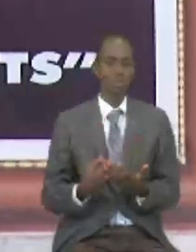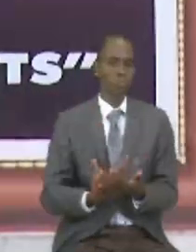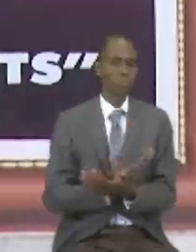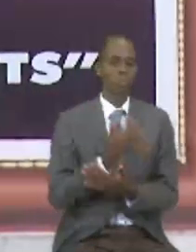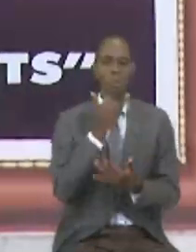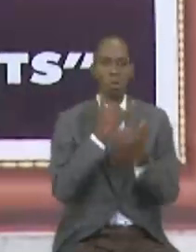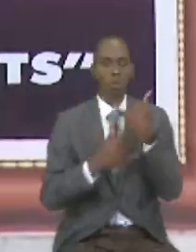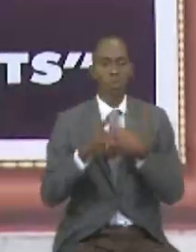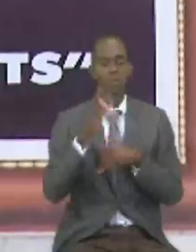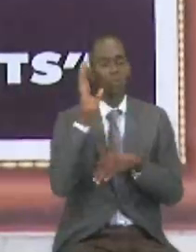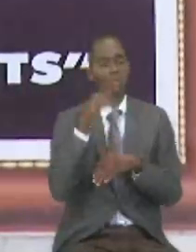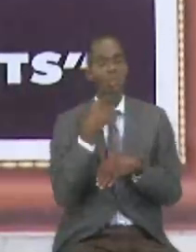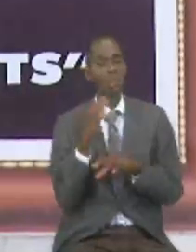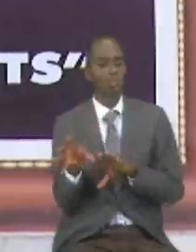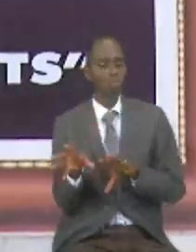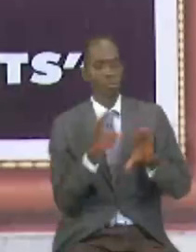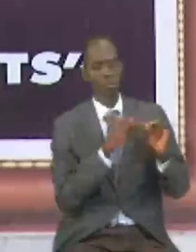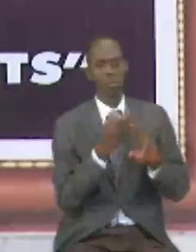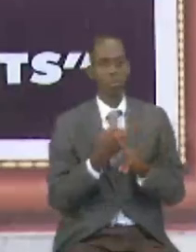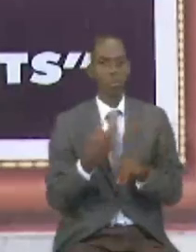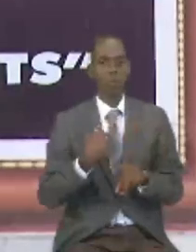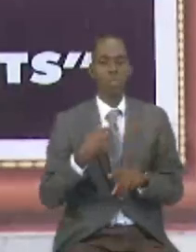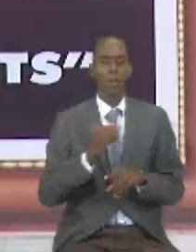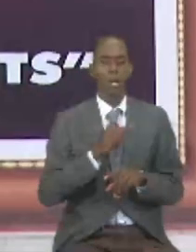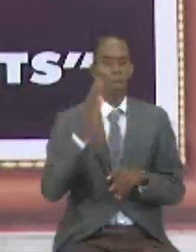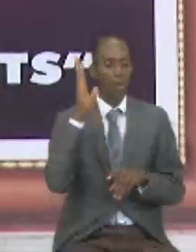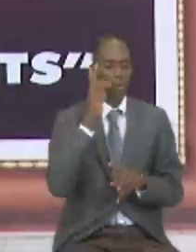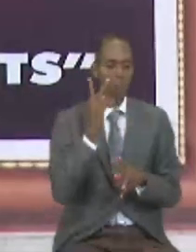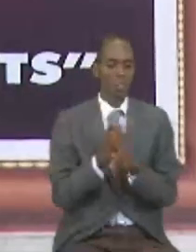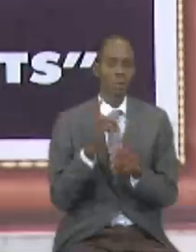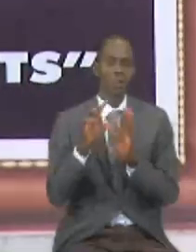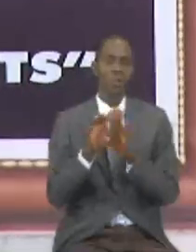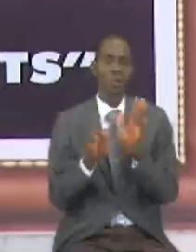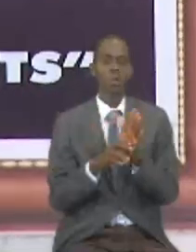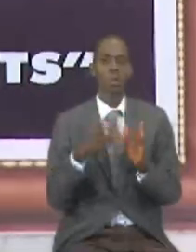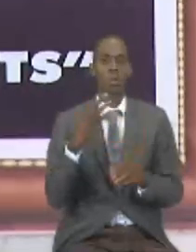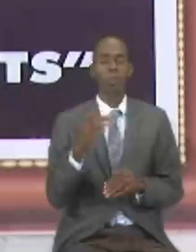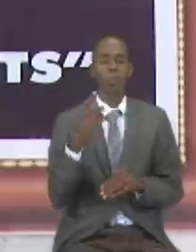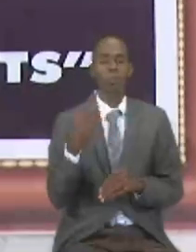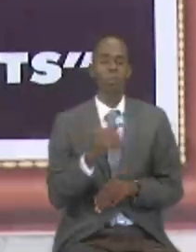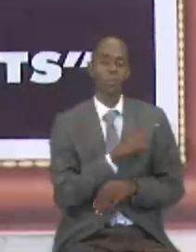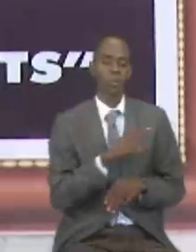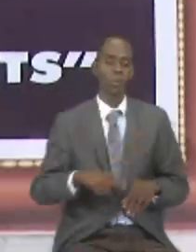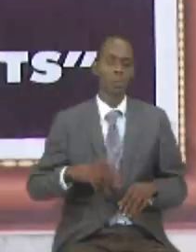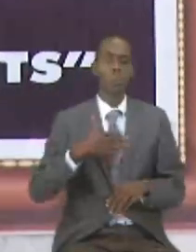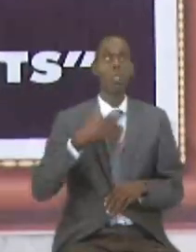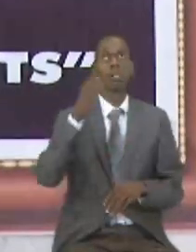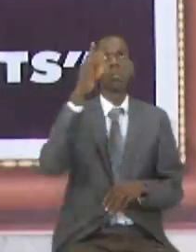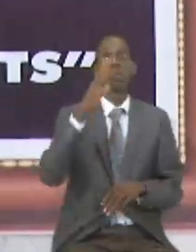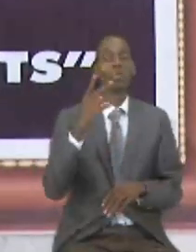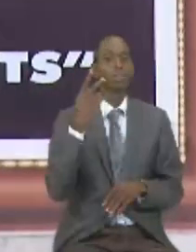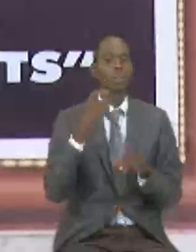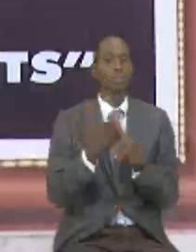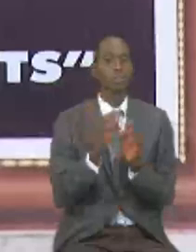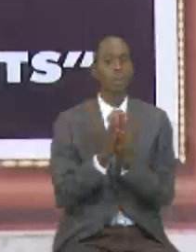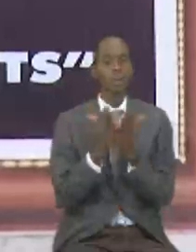décidé d'observer les commandements du Seigneur. » Au fait, Ecclésiaste nous